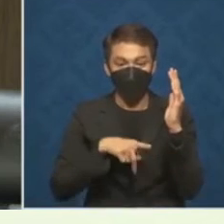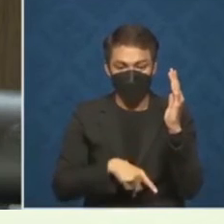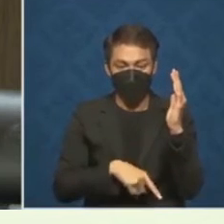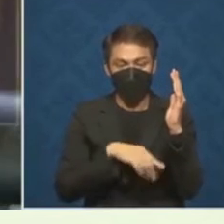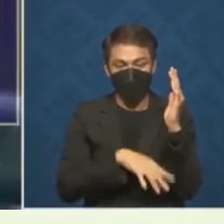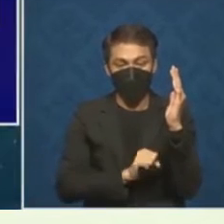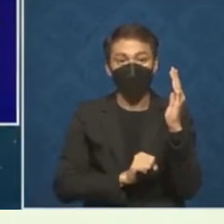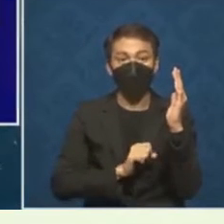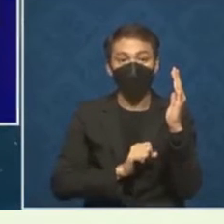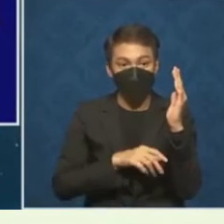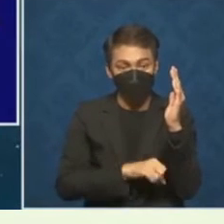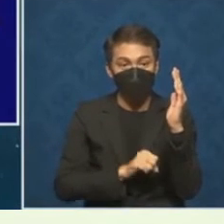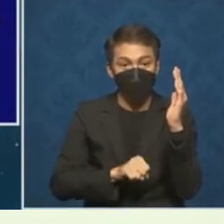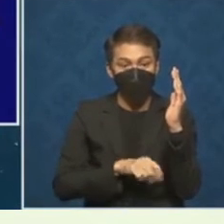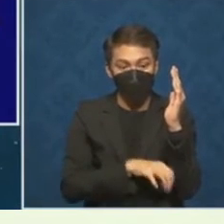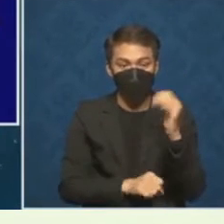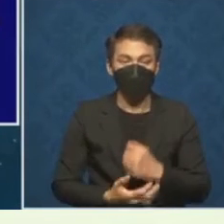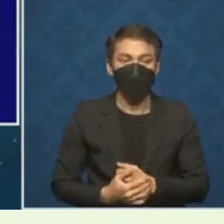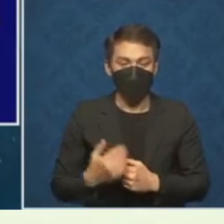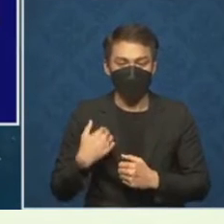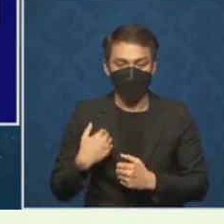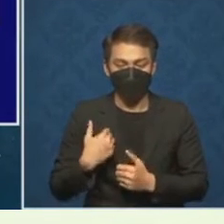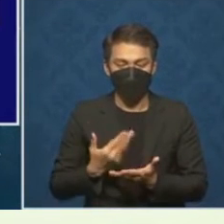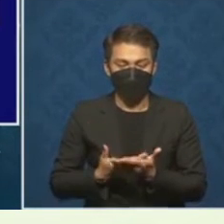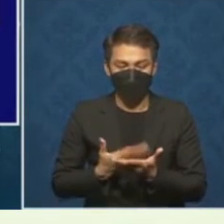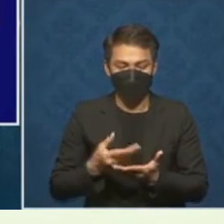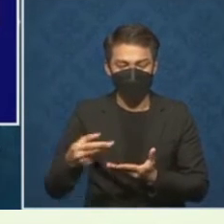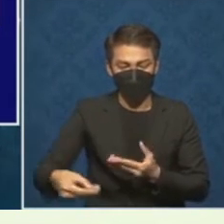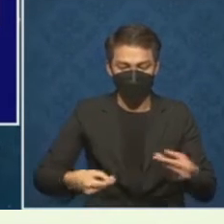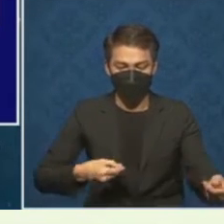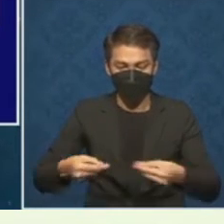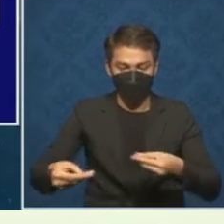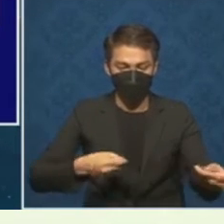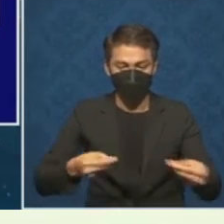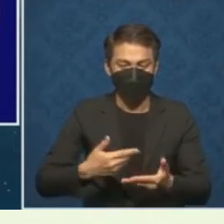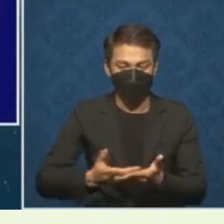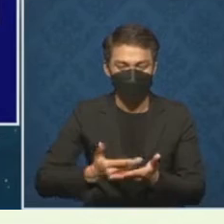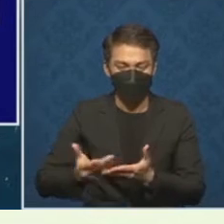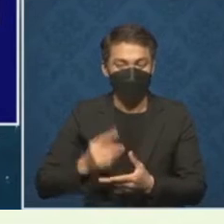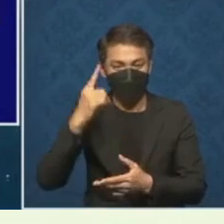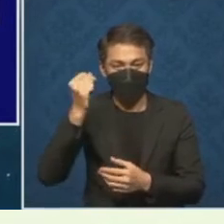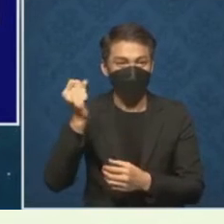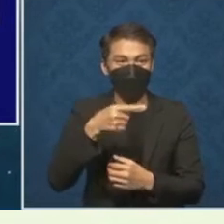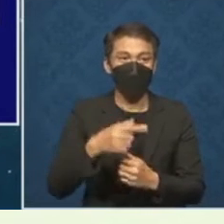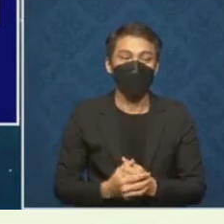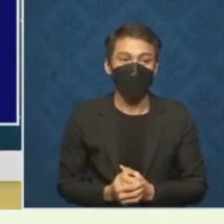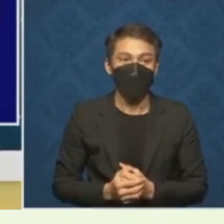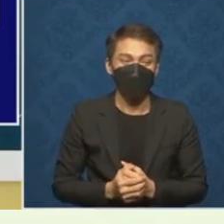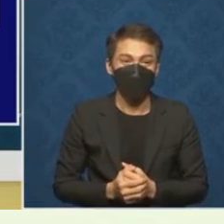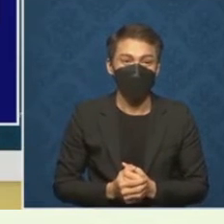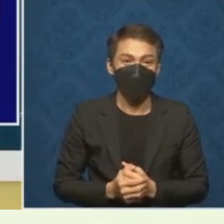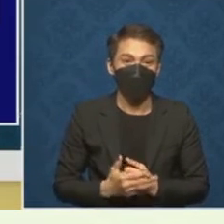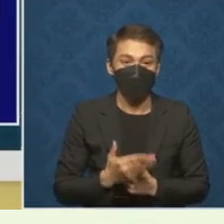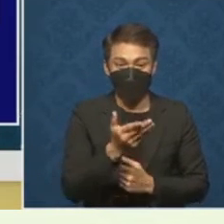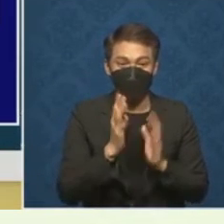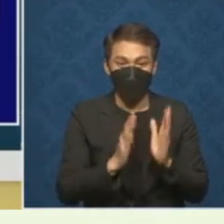นะเลือกตั้งเพราะซื้อเก่งกว่านะครับอันนี้พูดเลยไปนิดนึงชุมพรสงขลานะครับคนสวยนี่บอก